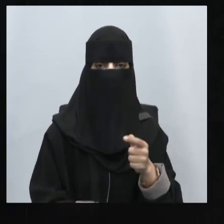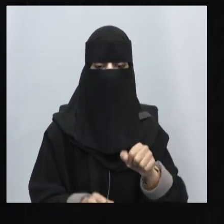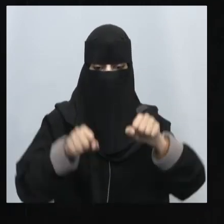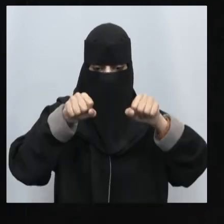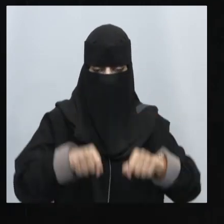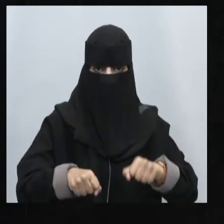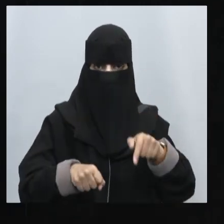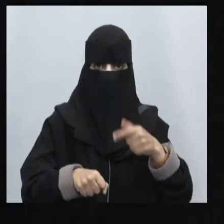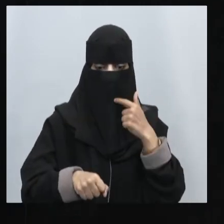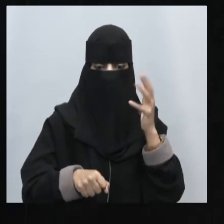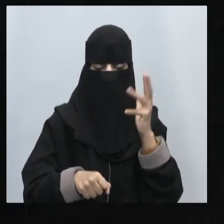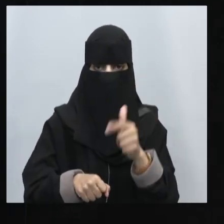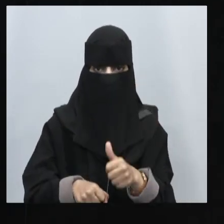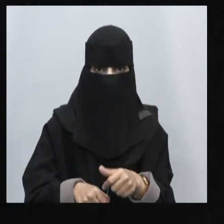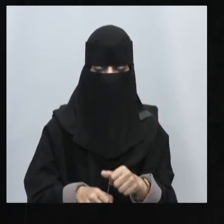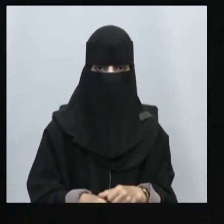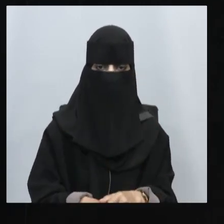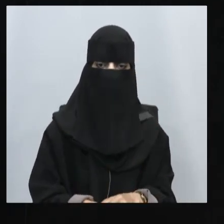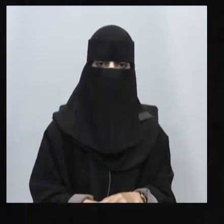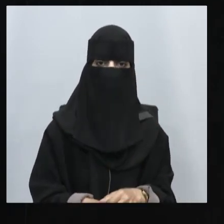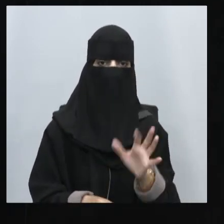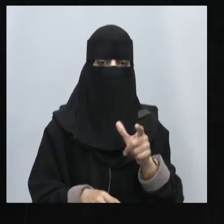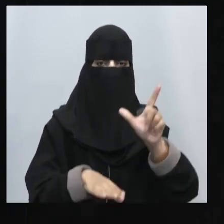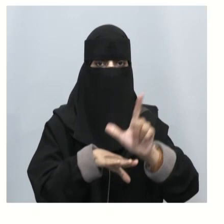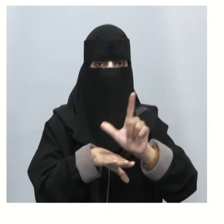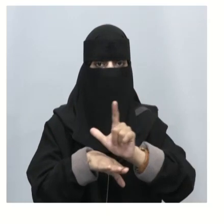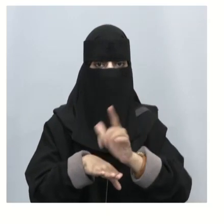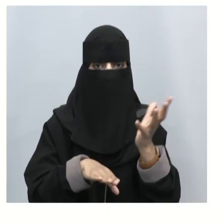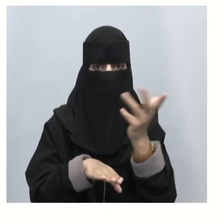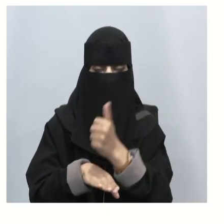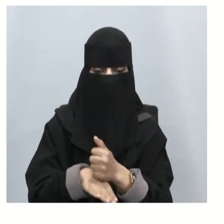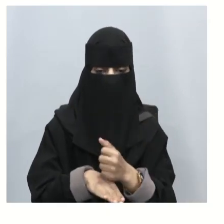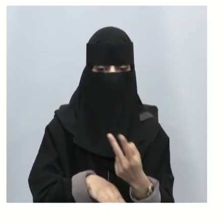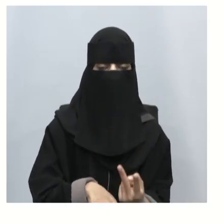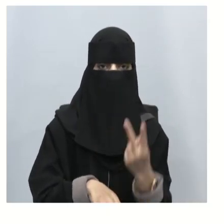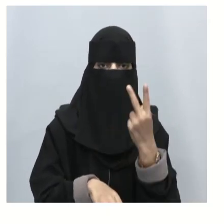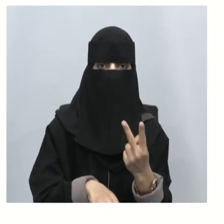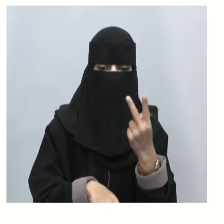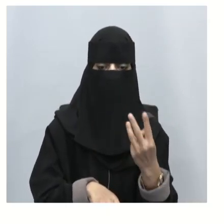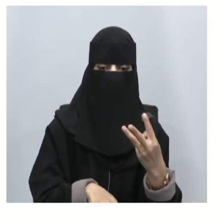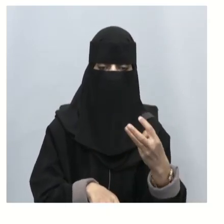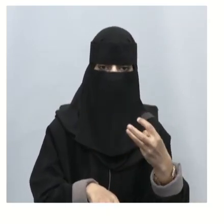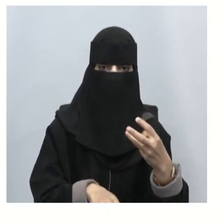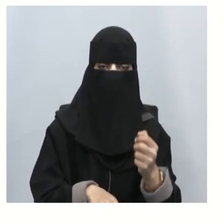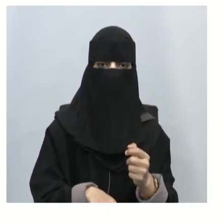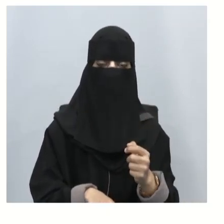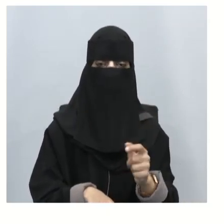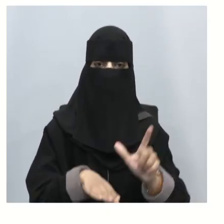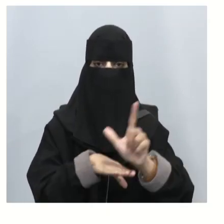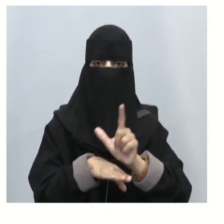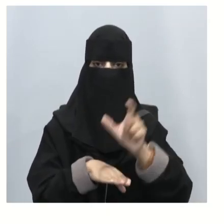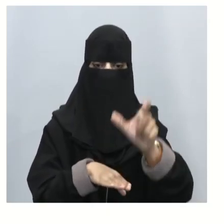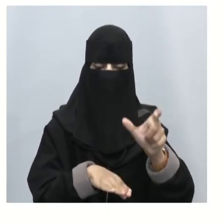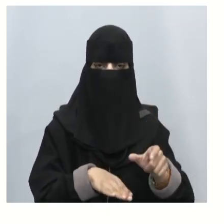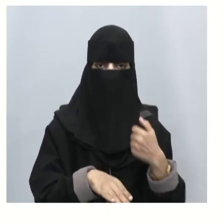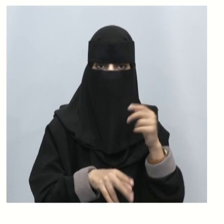هذه الفتره الزمنيه 524 عاما كم خليفه تولي فيها سبع وثلاثون خليفه وهنا